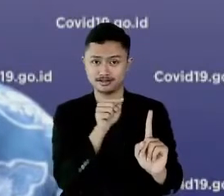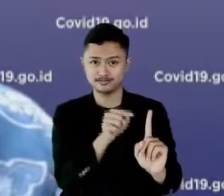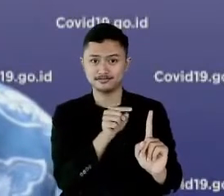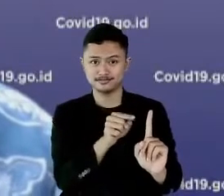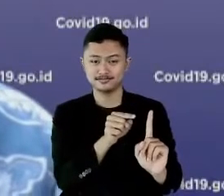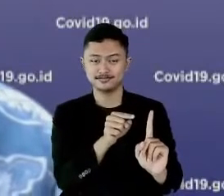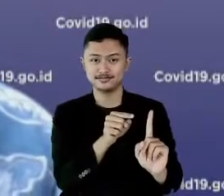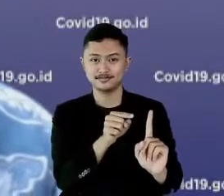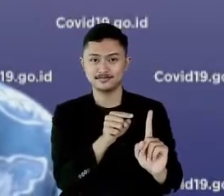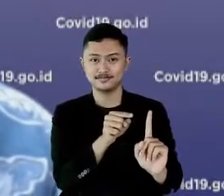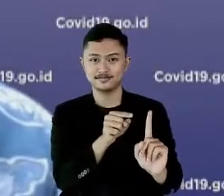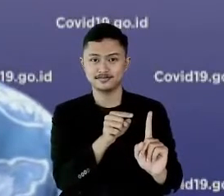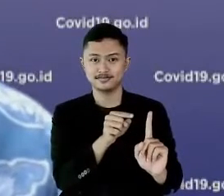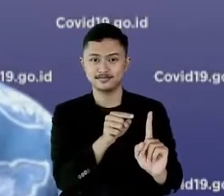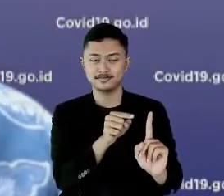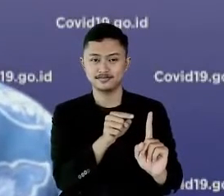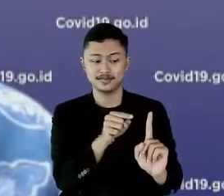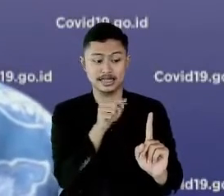sudah